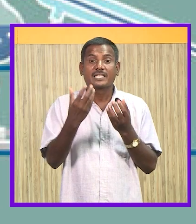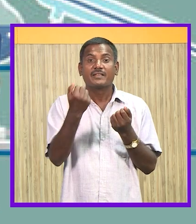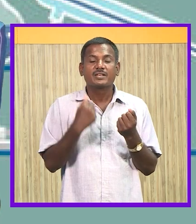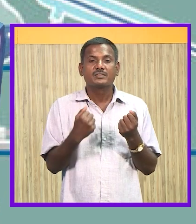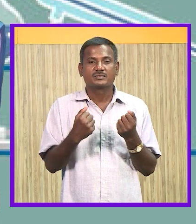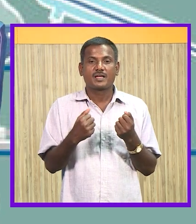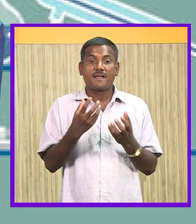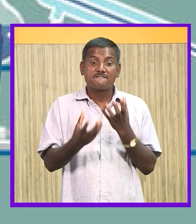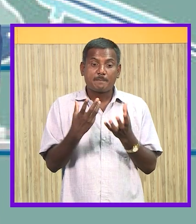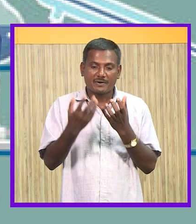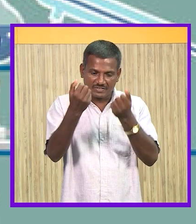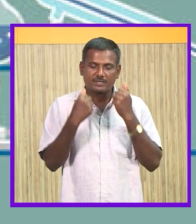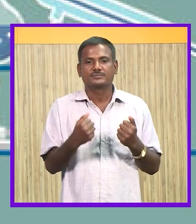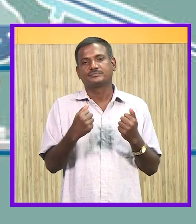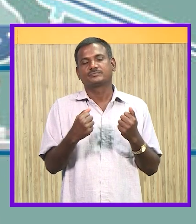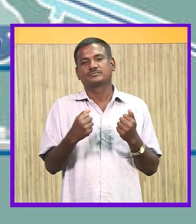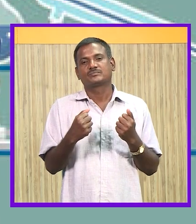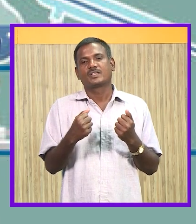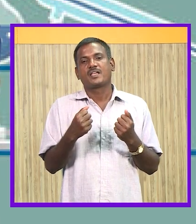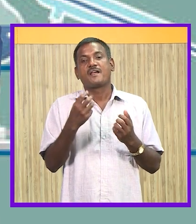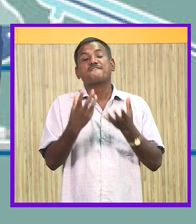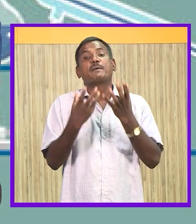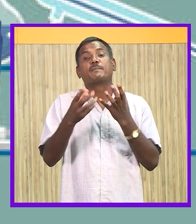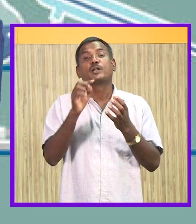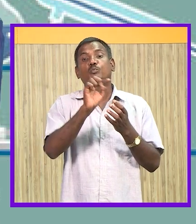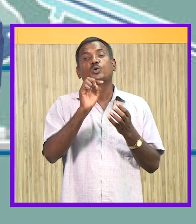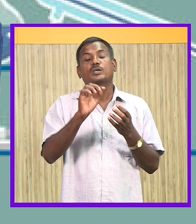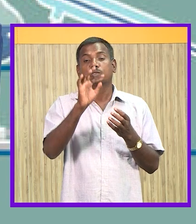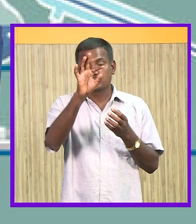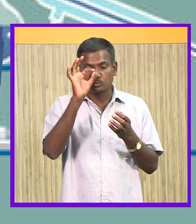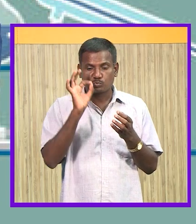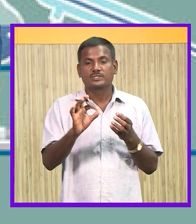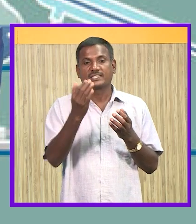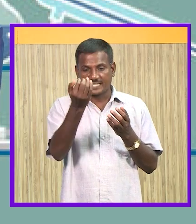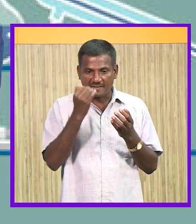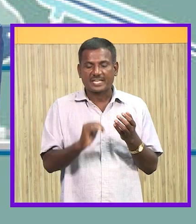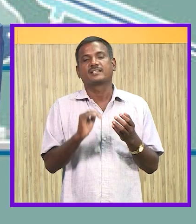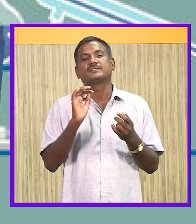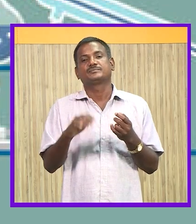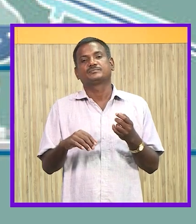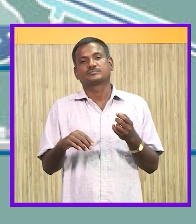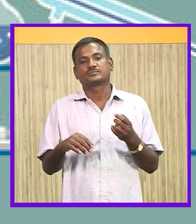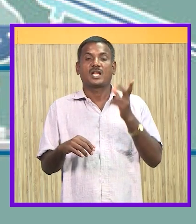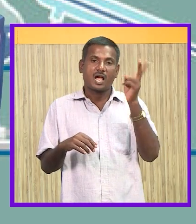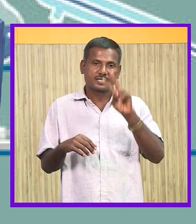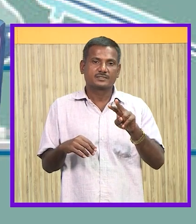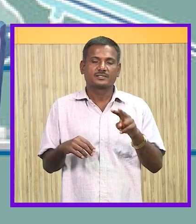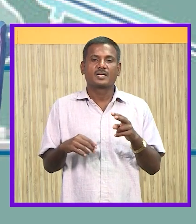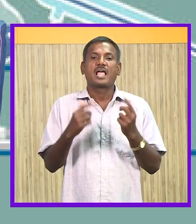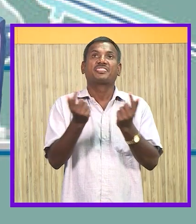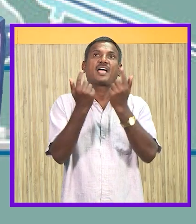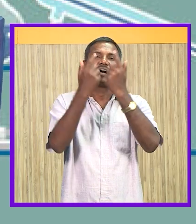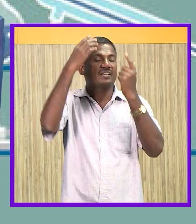வேணும், வெப்பம் வேணும். அப்போ வெப்பப்படுத்துதலும் ஒரு வேதியியல் மாற்றம் நிகழ தேவையான காரணம். அடுத்து